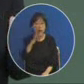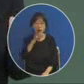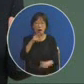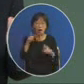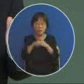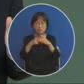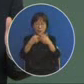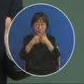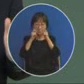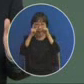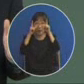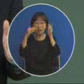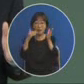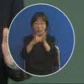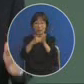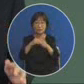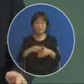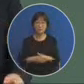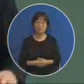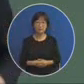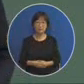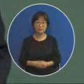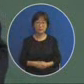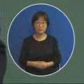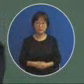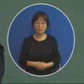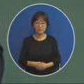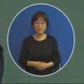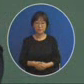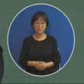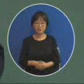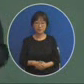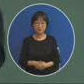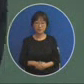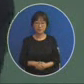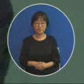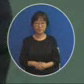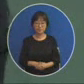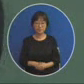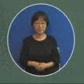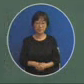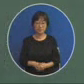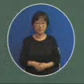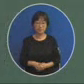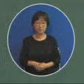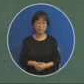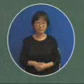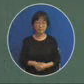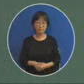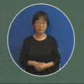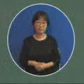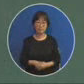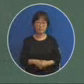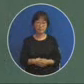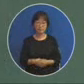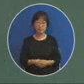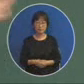pastor acknowledged my words, and he began to do exactly that, and answers began to come. 인생 작품 안 남기고 하는데 우리